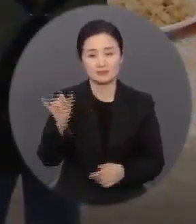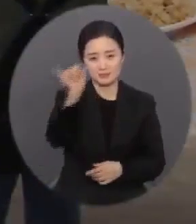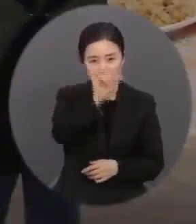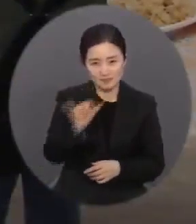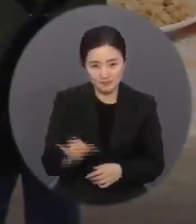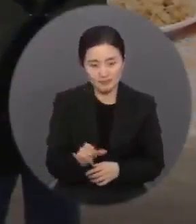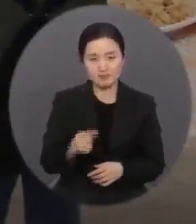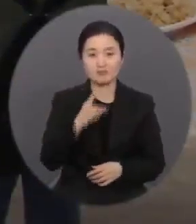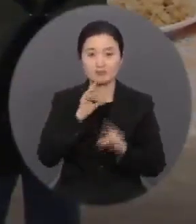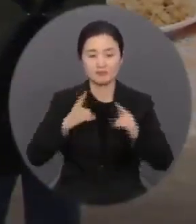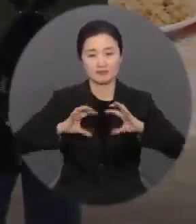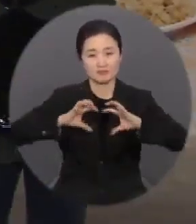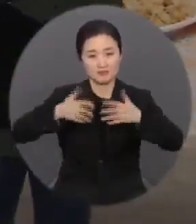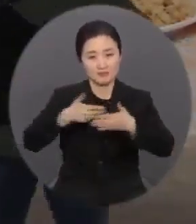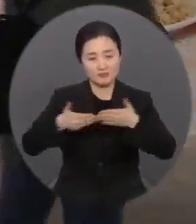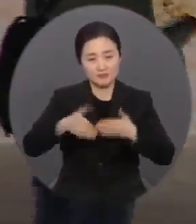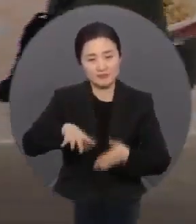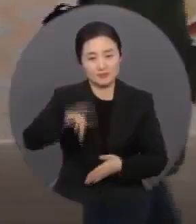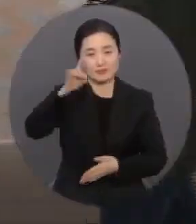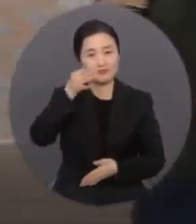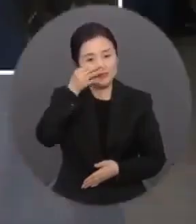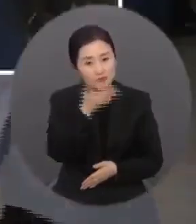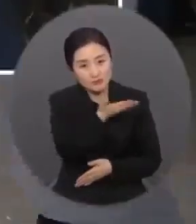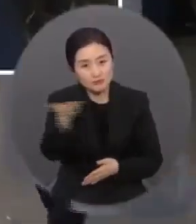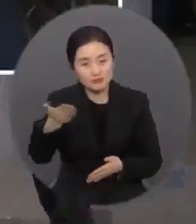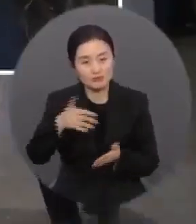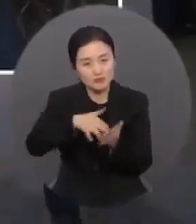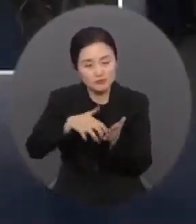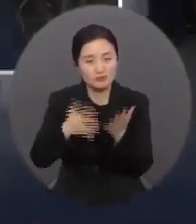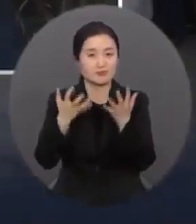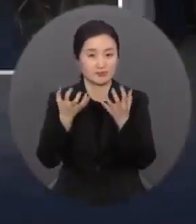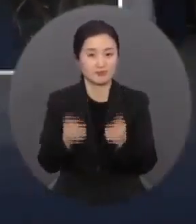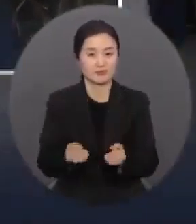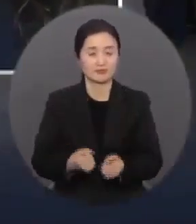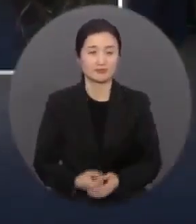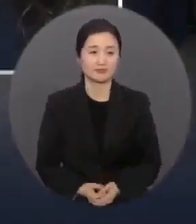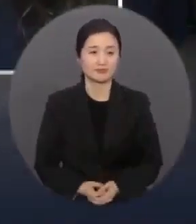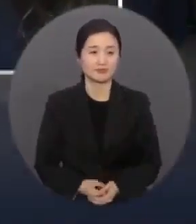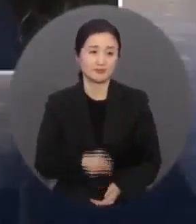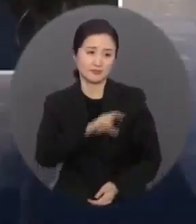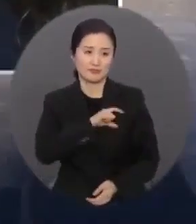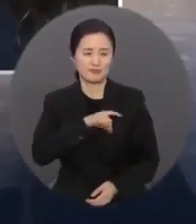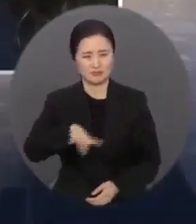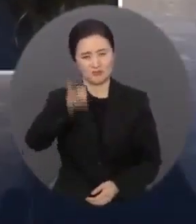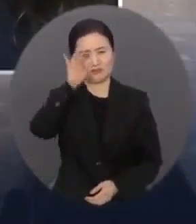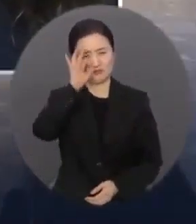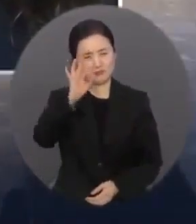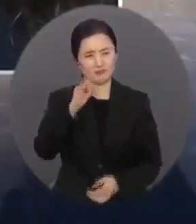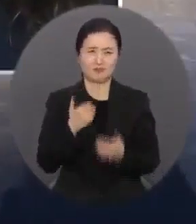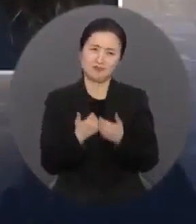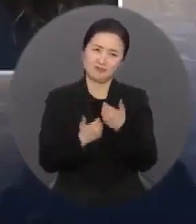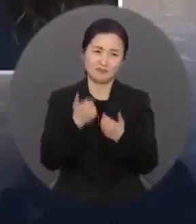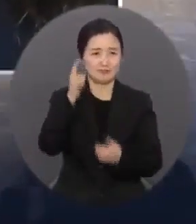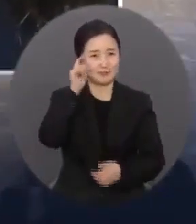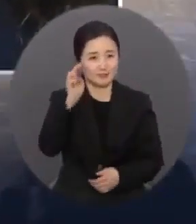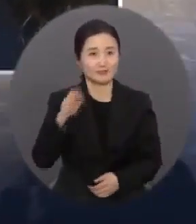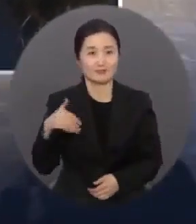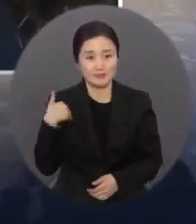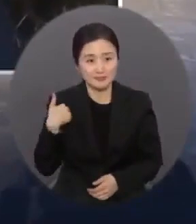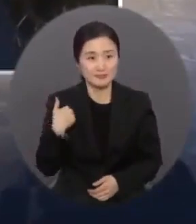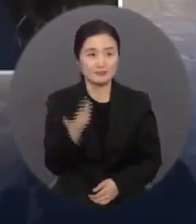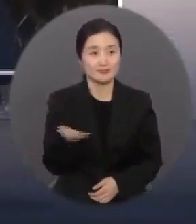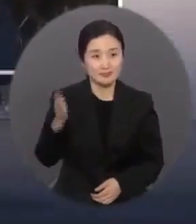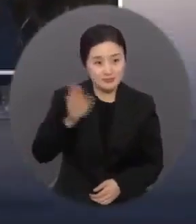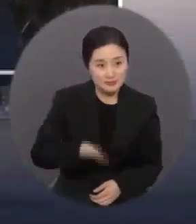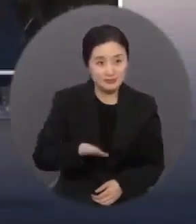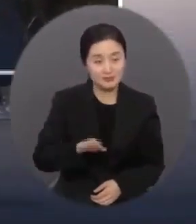새롭게 선보이는 작품이 그 어느 때보다 많습니다. 우리에게는 생소한 이름들일 수도 있지만 어떻게 보면 누구 하나라고 말할 수